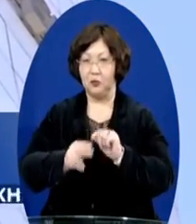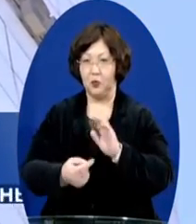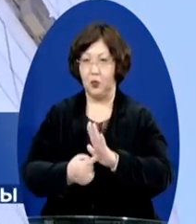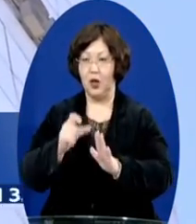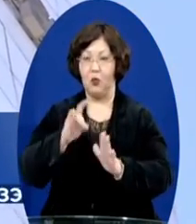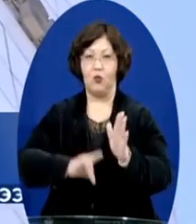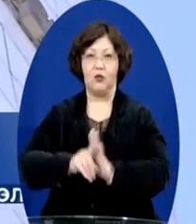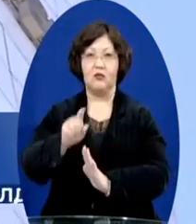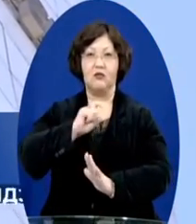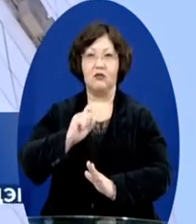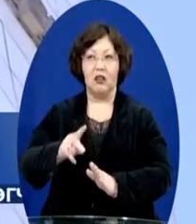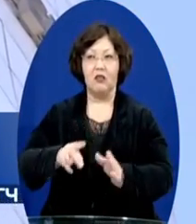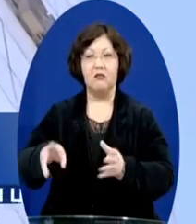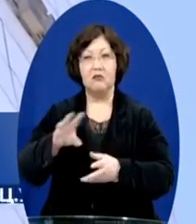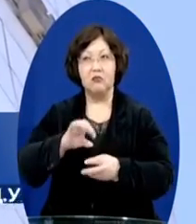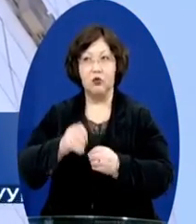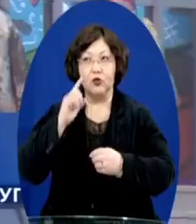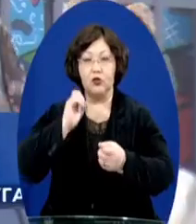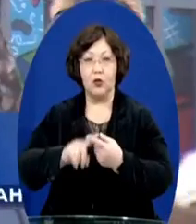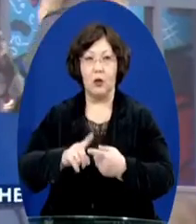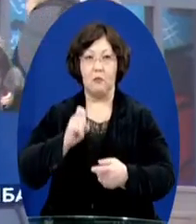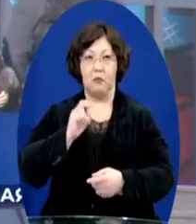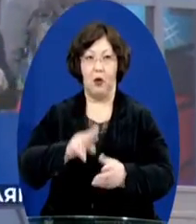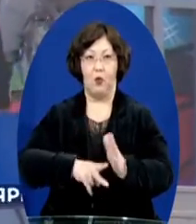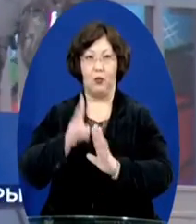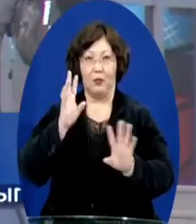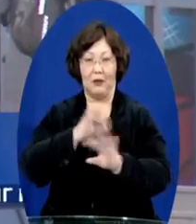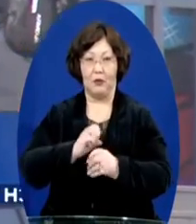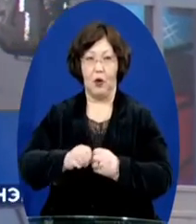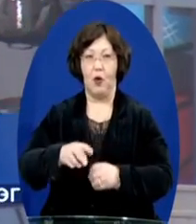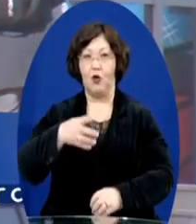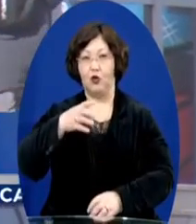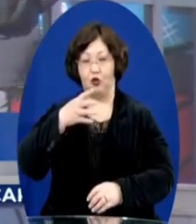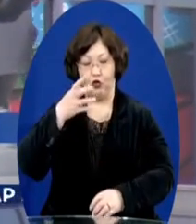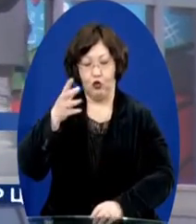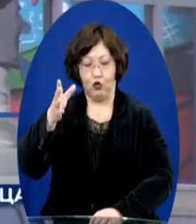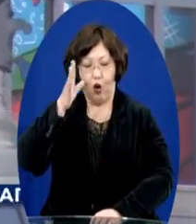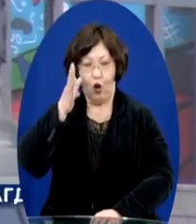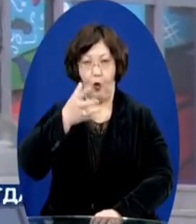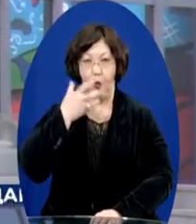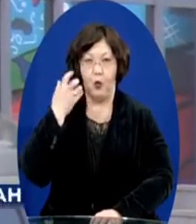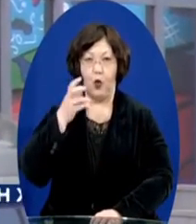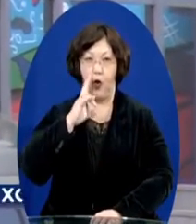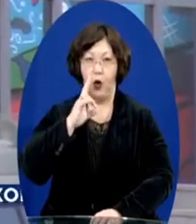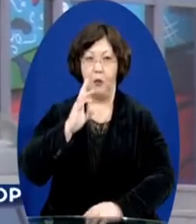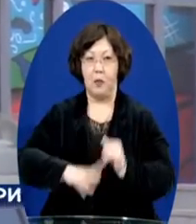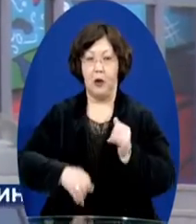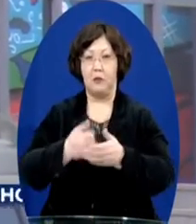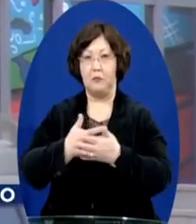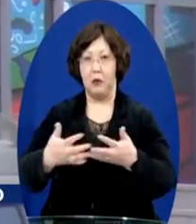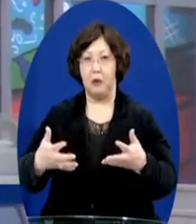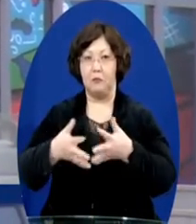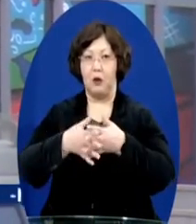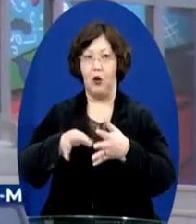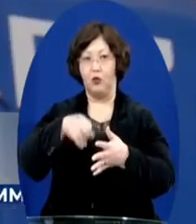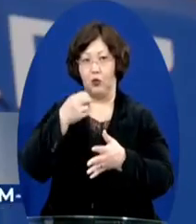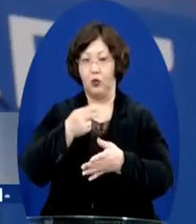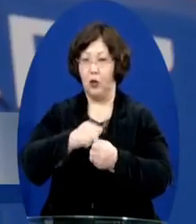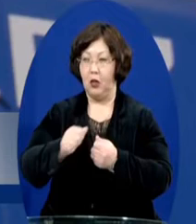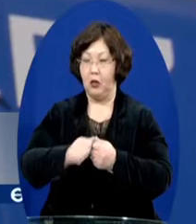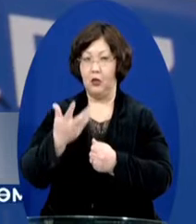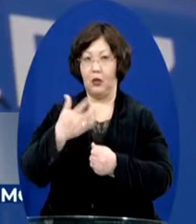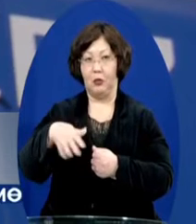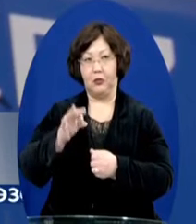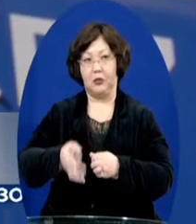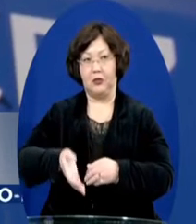зэргийг шалгаж байна. Банк анх байгуулсан зорилгоос зайж, нухай муурын хоол, барилга байгууламж, орон сууцны төслийг санхүүжүүлсэн төсөл тал